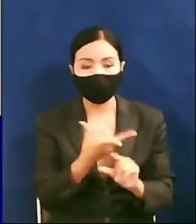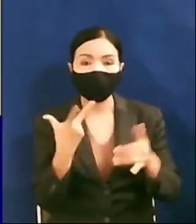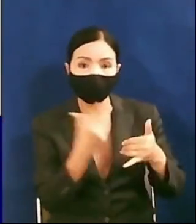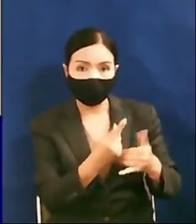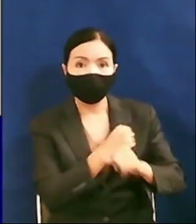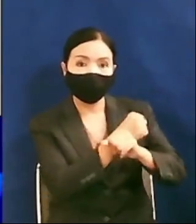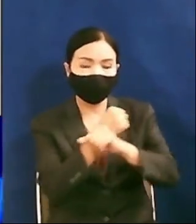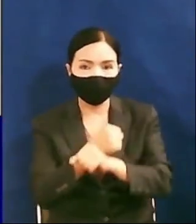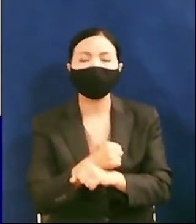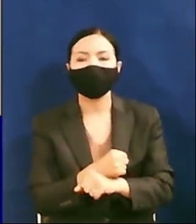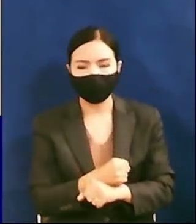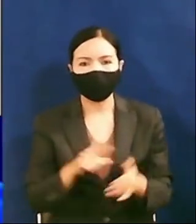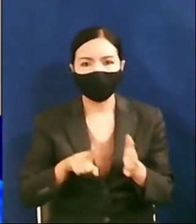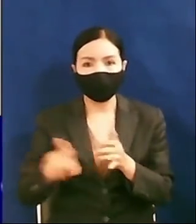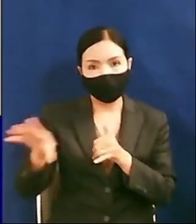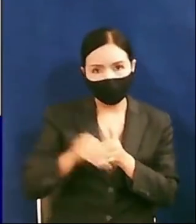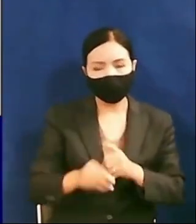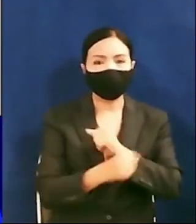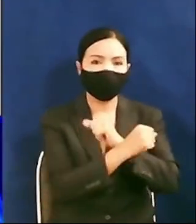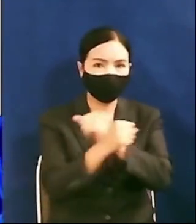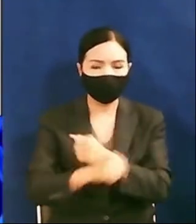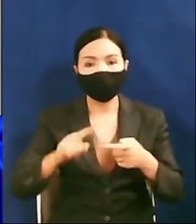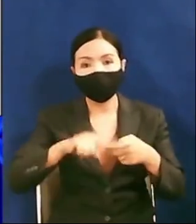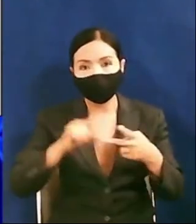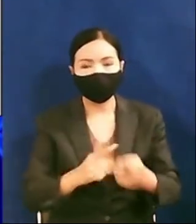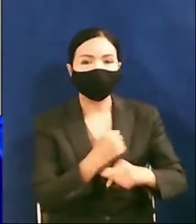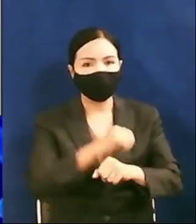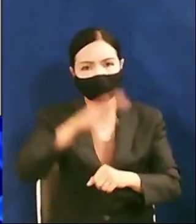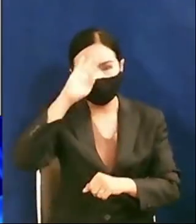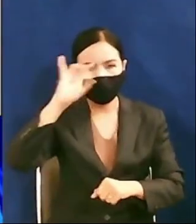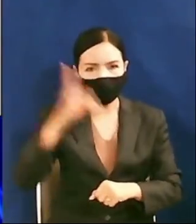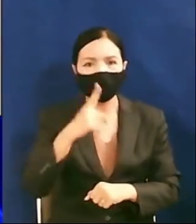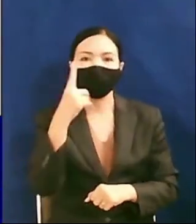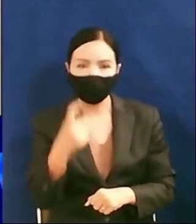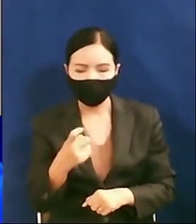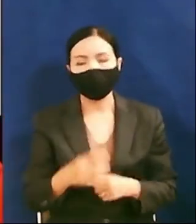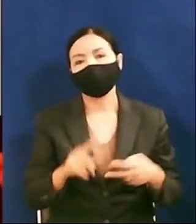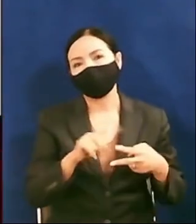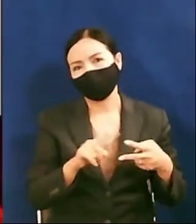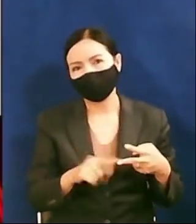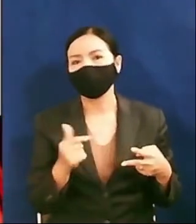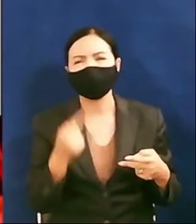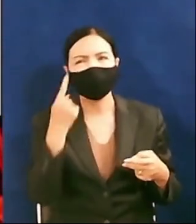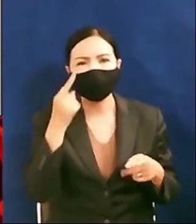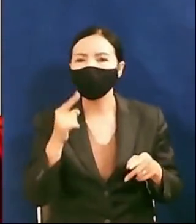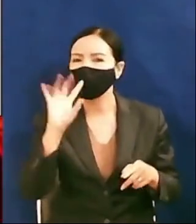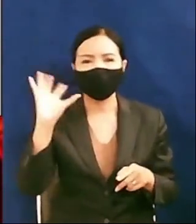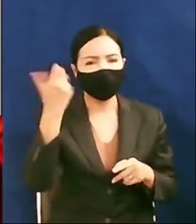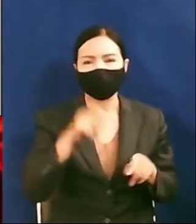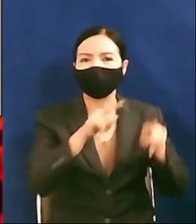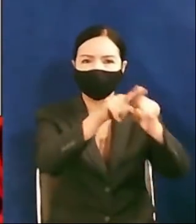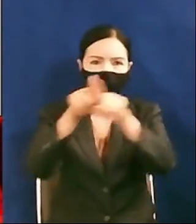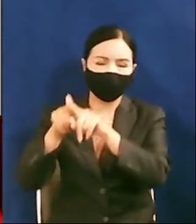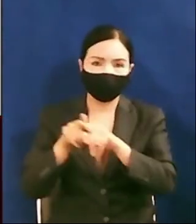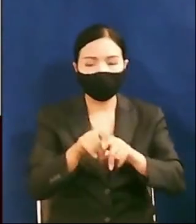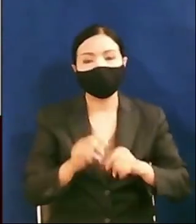งป้องกันการติดเชื้อและป้องกันการป่วยรุนแรงและเสียชีวิตโดยเฉพาะอย่างยิ่งการป้องกันการป่วยรุนแรงและการเสียชีวิตเนี่ย